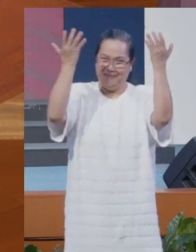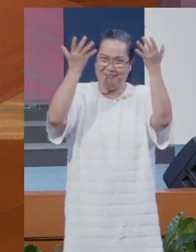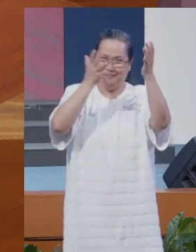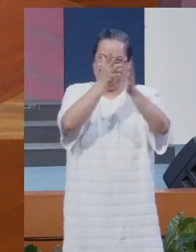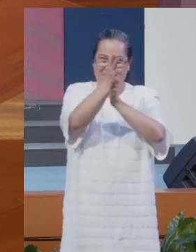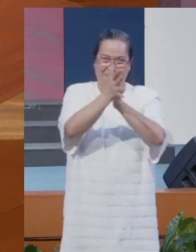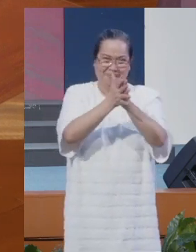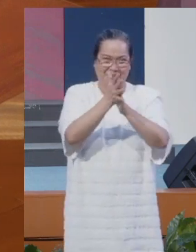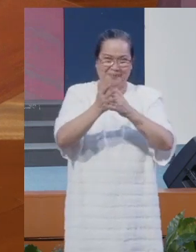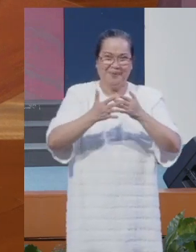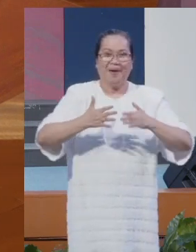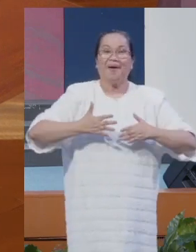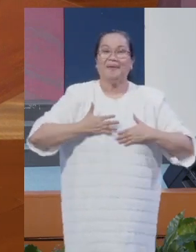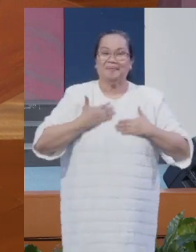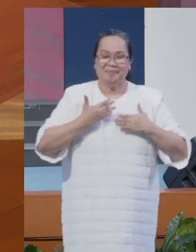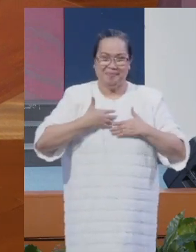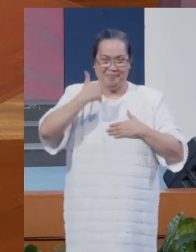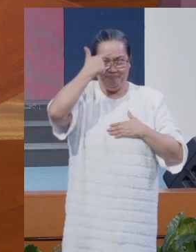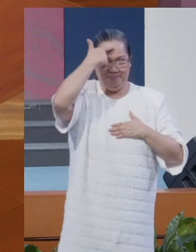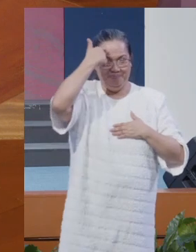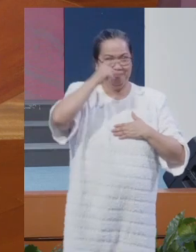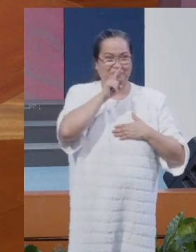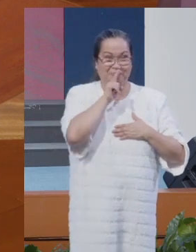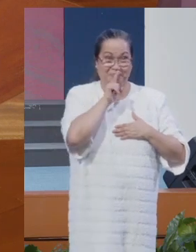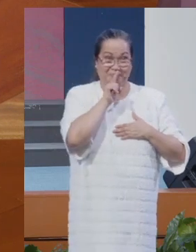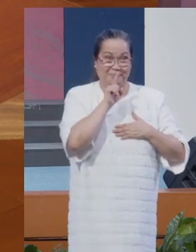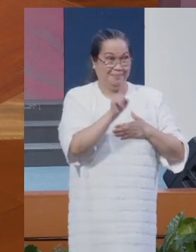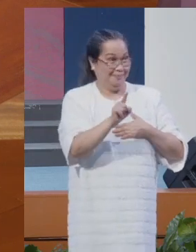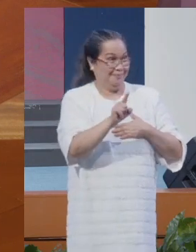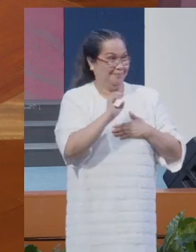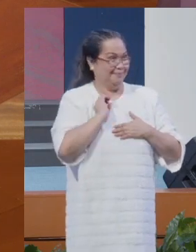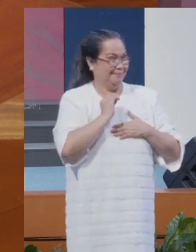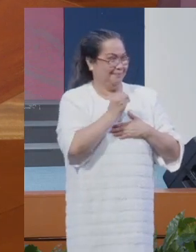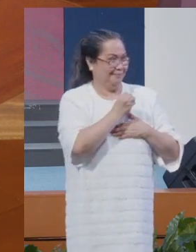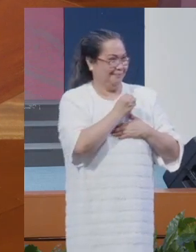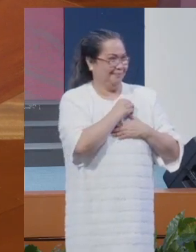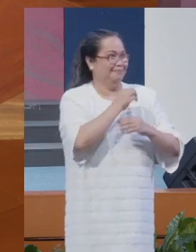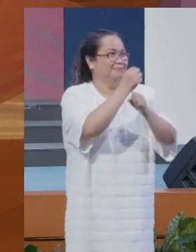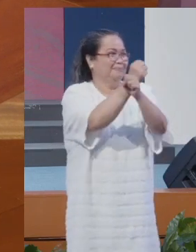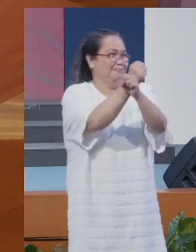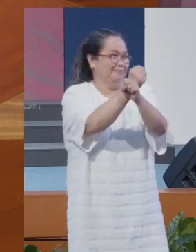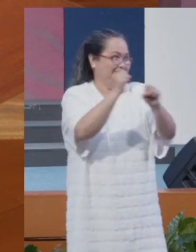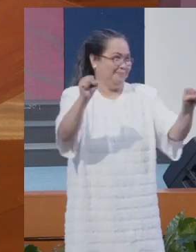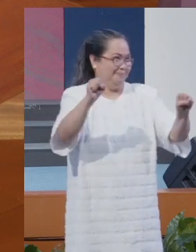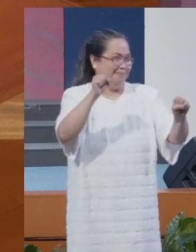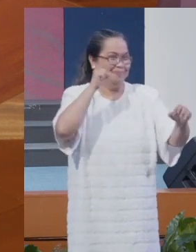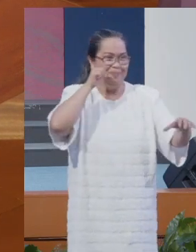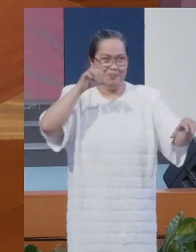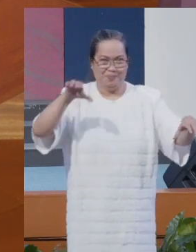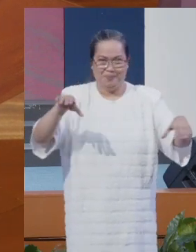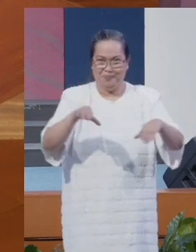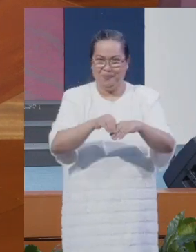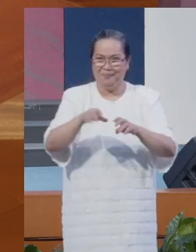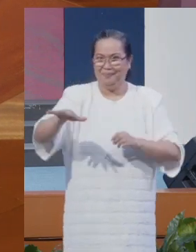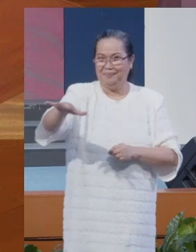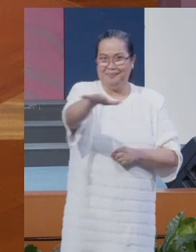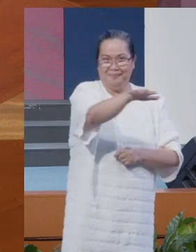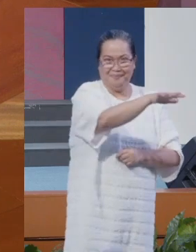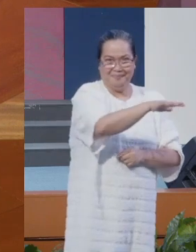isang kagalakan sapagkat totoo na ang pagtubos ng bridegroom sa